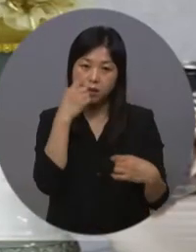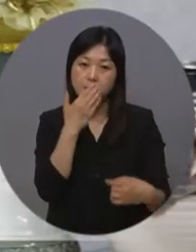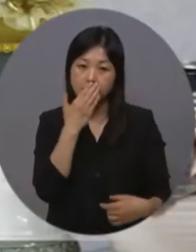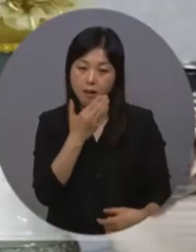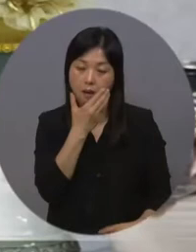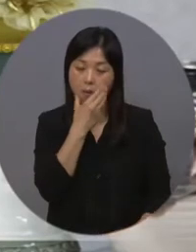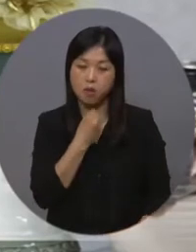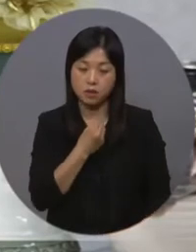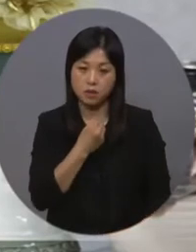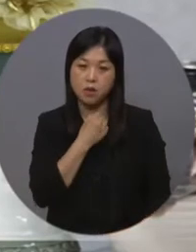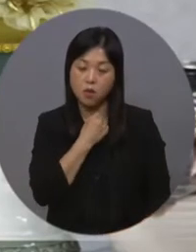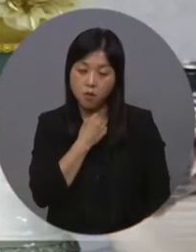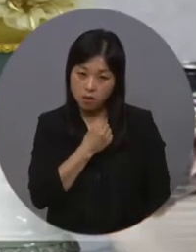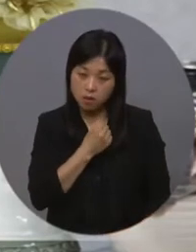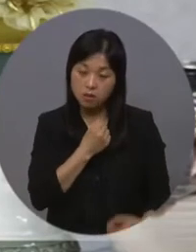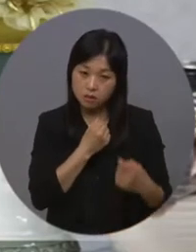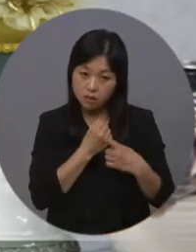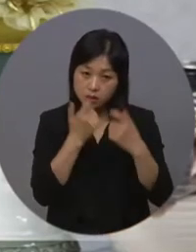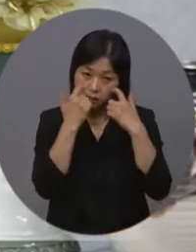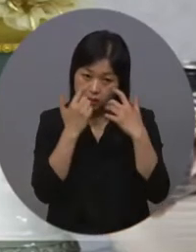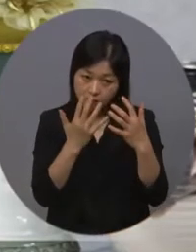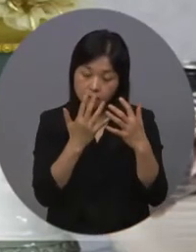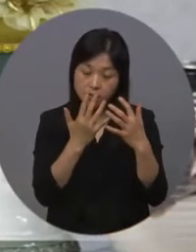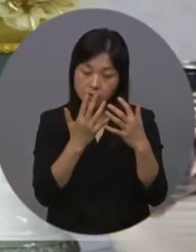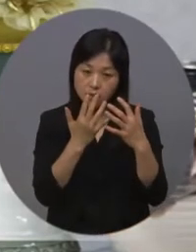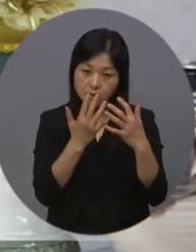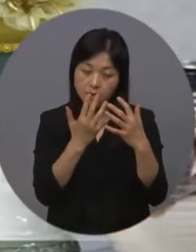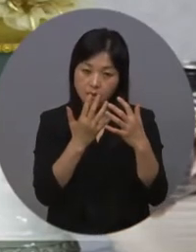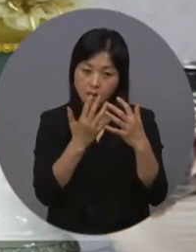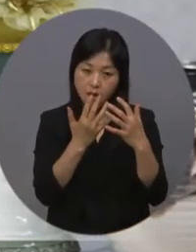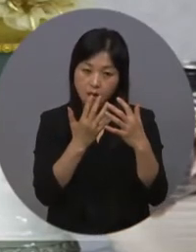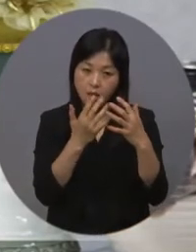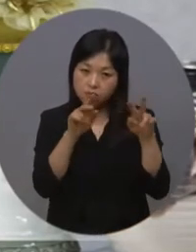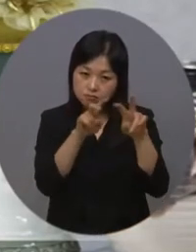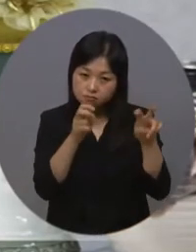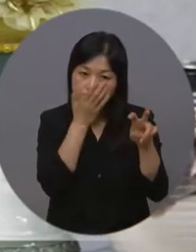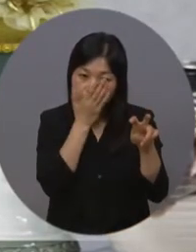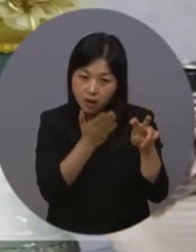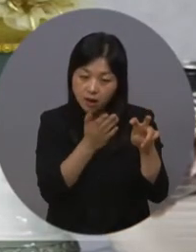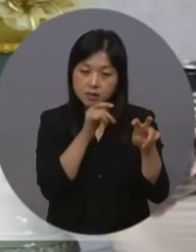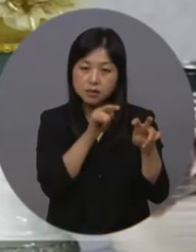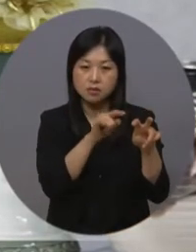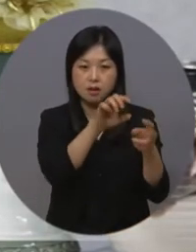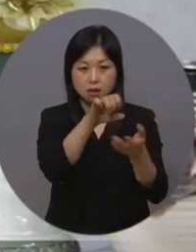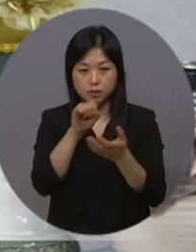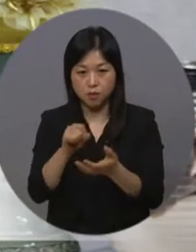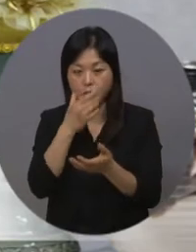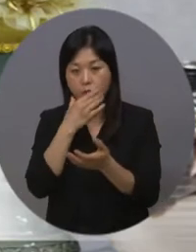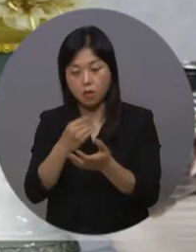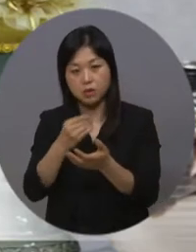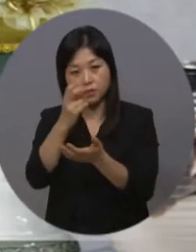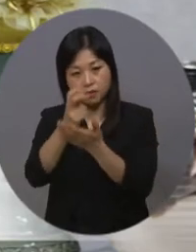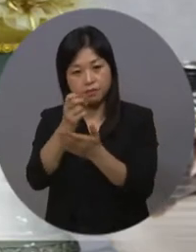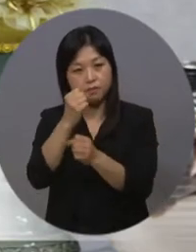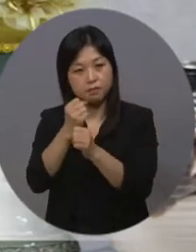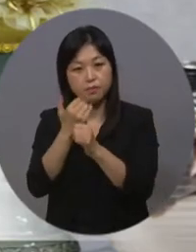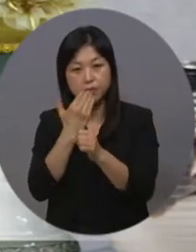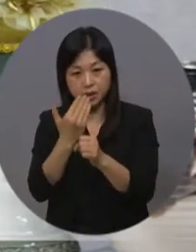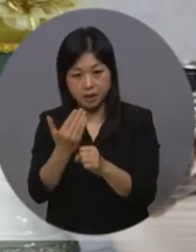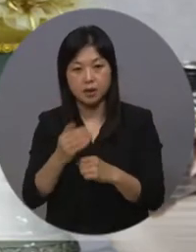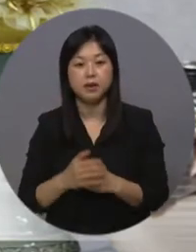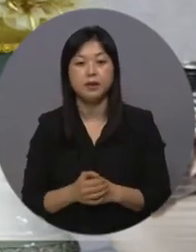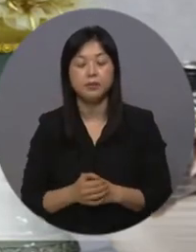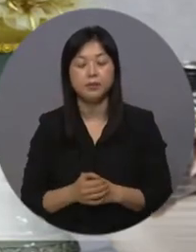복지 수요를 정확하게 파악해낼 수 있기 때문에 그것에 근간해서 복지 정책을 수립할 수 있고